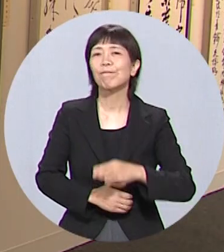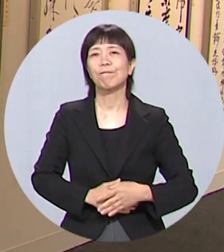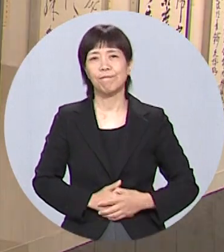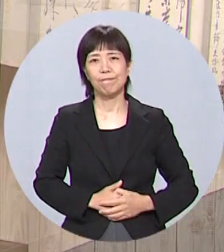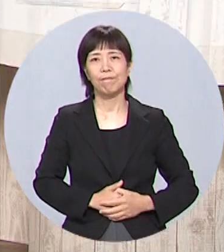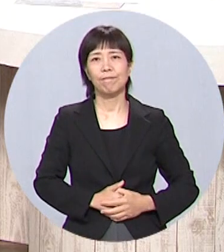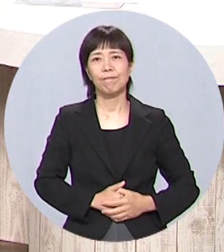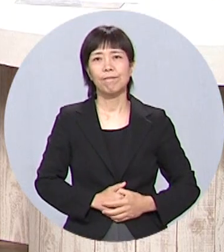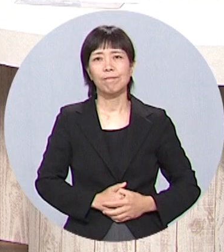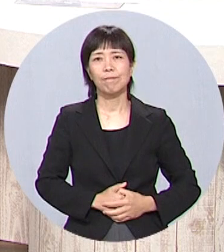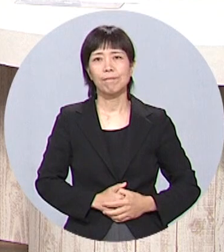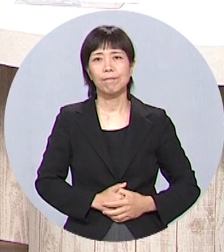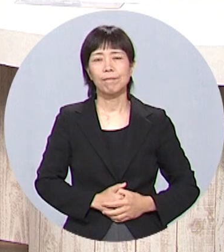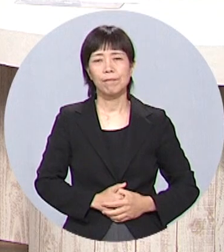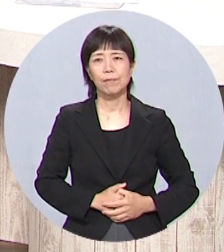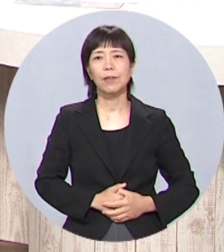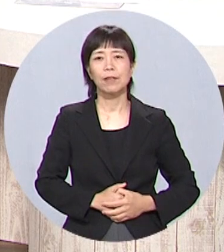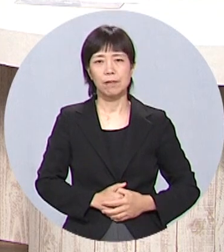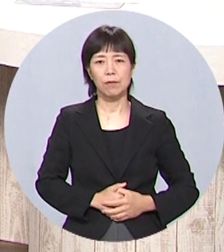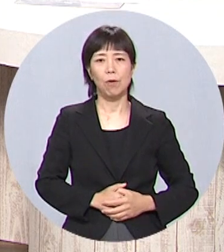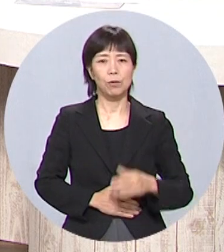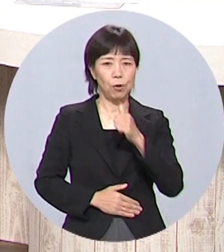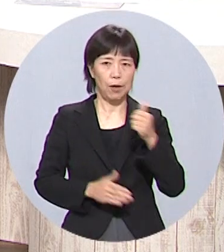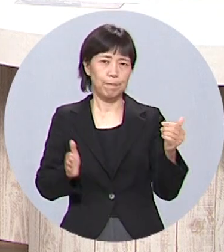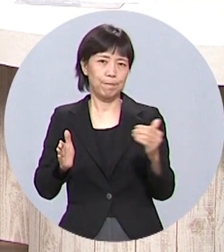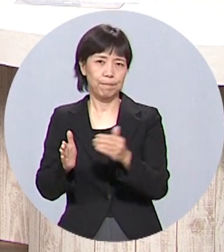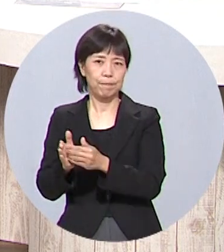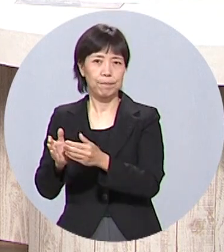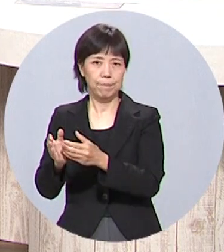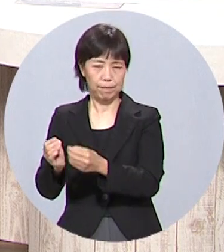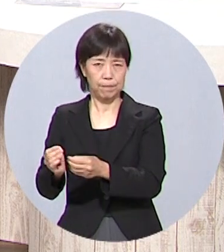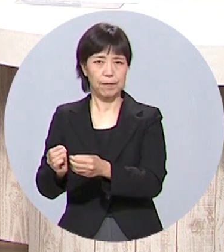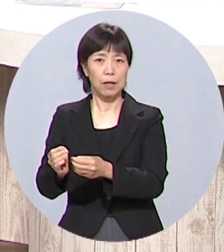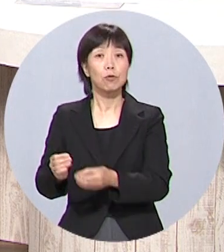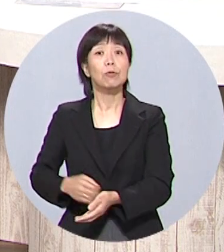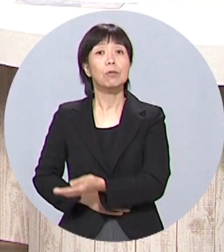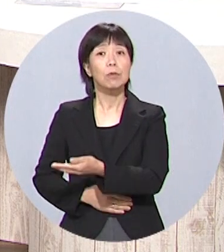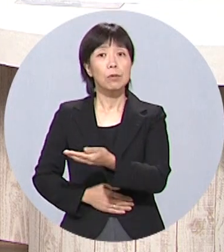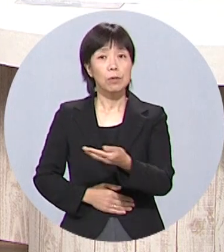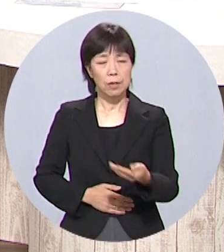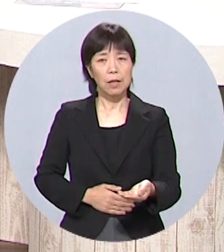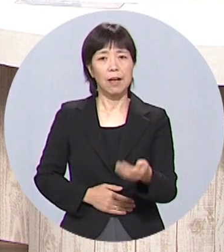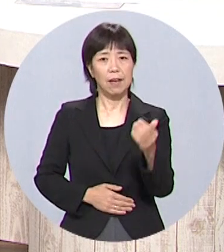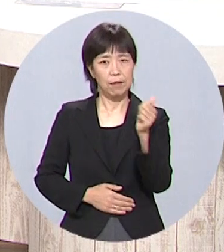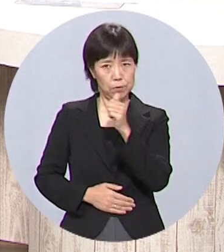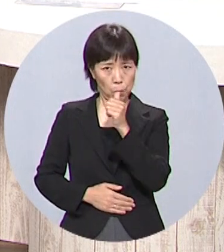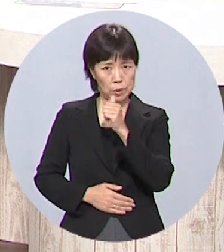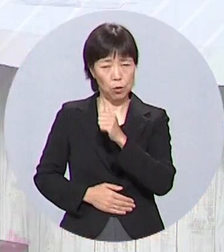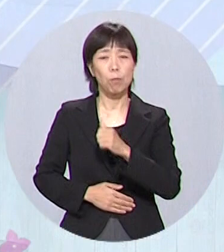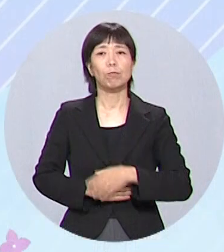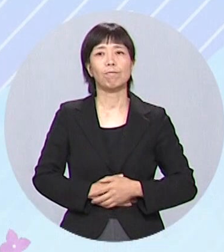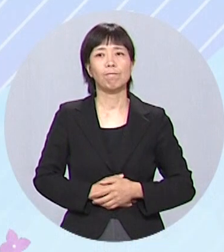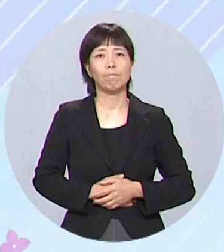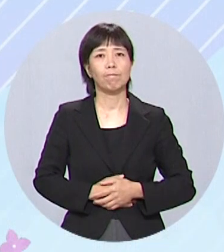。 以上、県展についてお伝えしました。続いてはインフォメーションです。